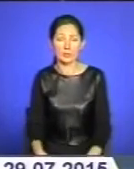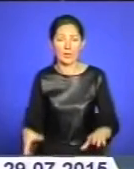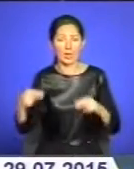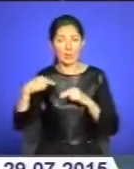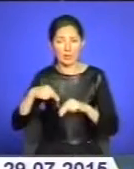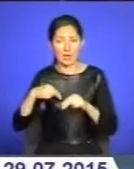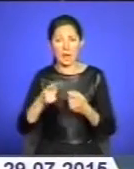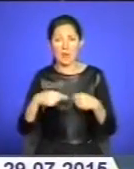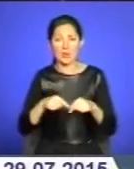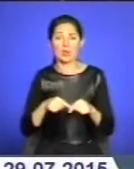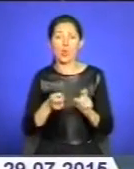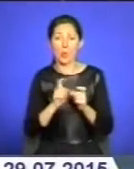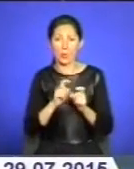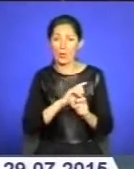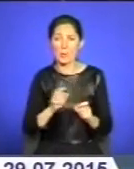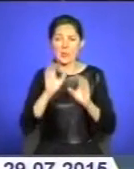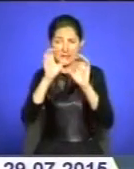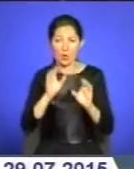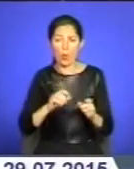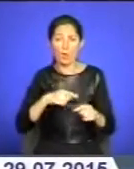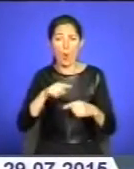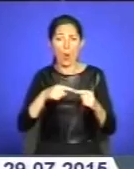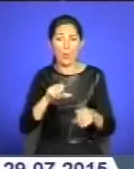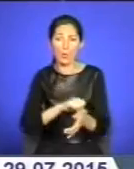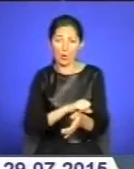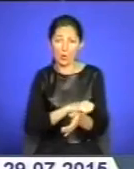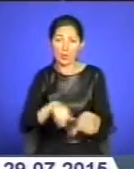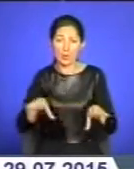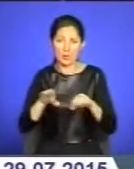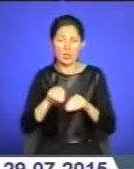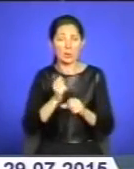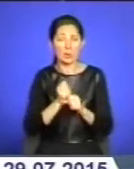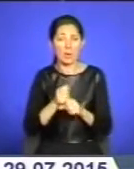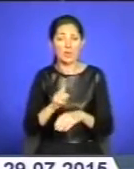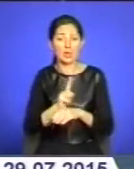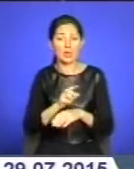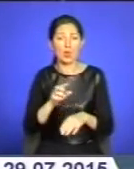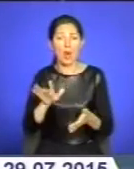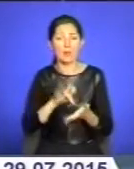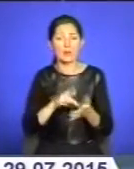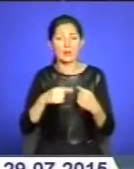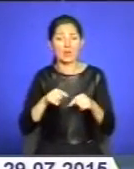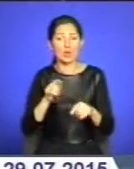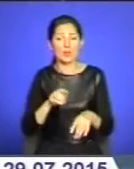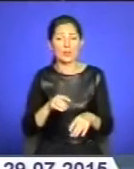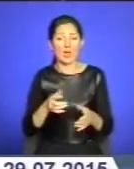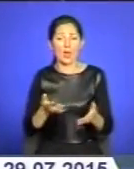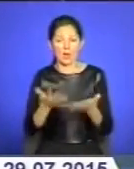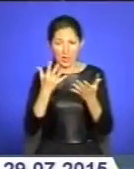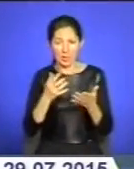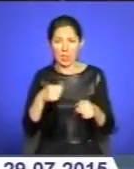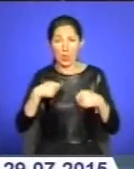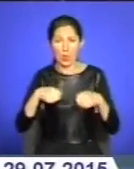Співробітники відділу по боротьбі з незаконним обігом наркотиків спільно з працівниками Тернопільського міськвідділу міліції викрили у збуті амфетаміну двох